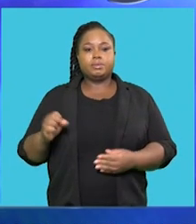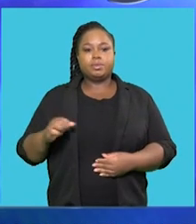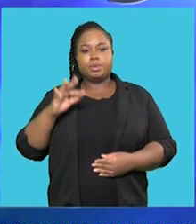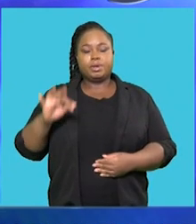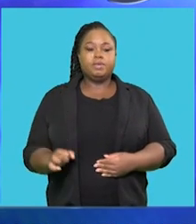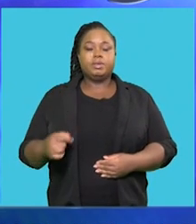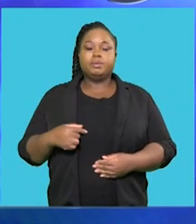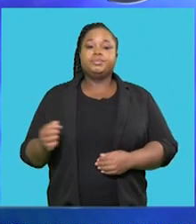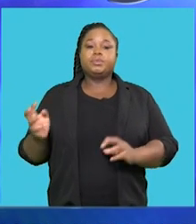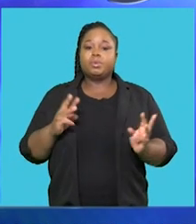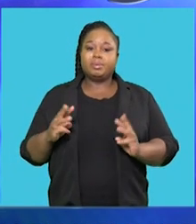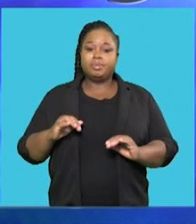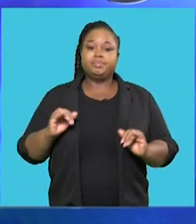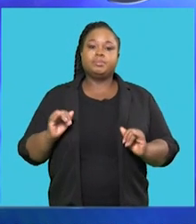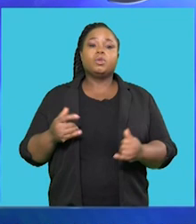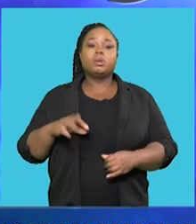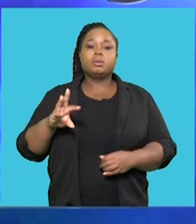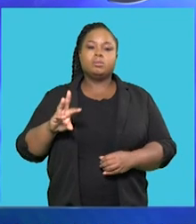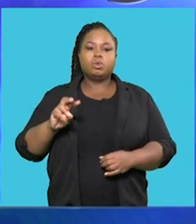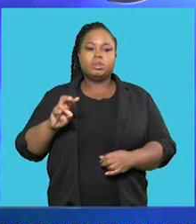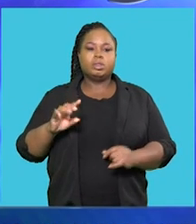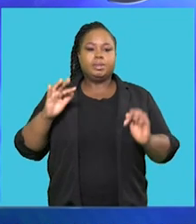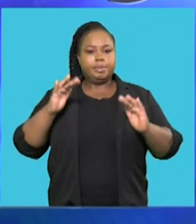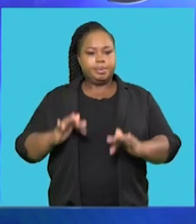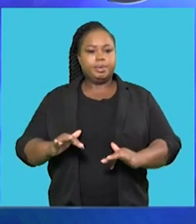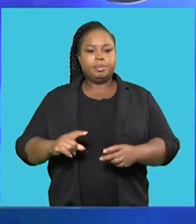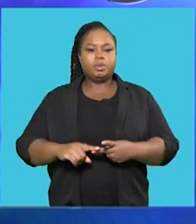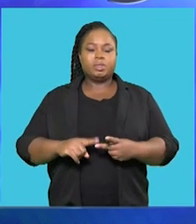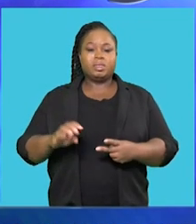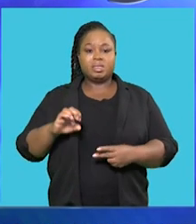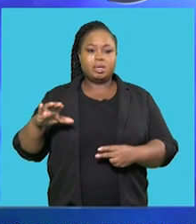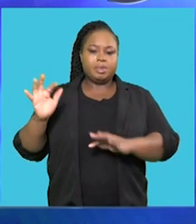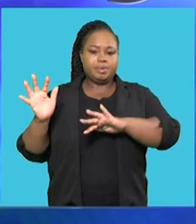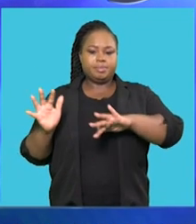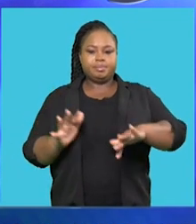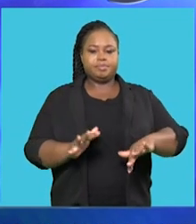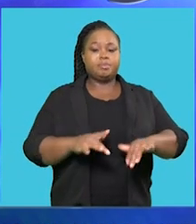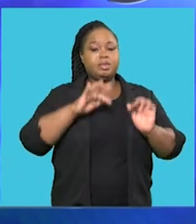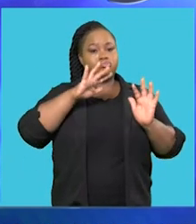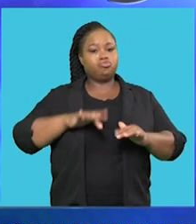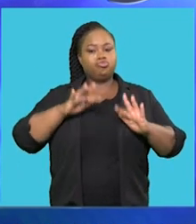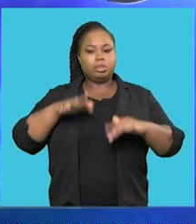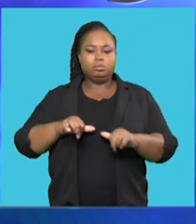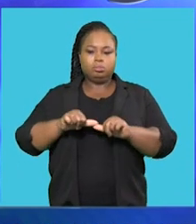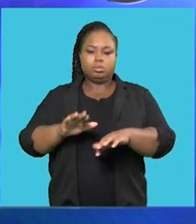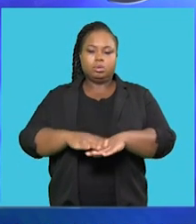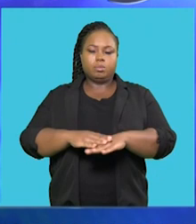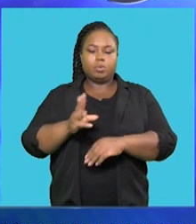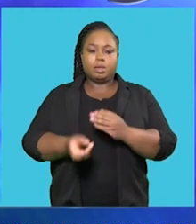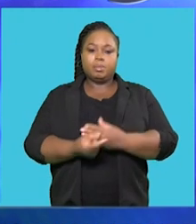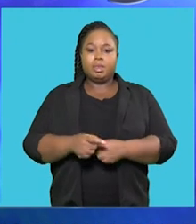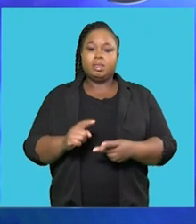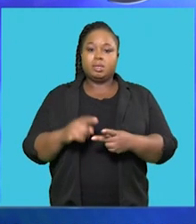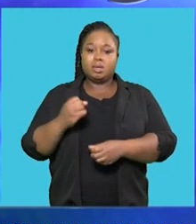Imozuliza kuchila ngulezita tungepondo la senjola ngolo ni elitua kwa angagumbi ziza njala njala zemfula ni sakwiti Ukande kuli,